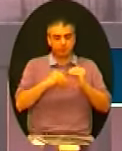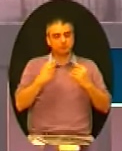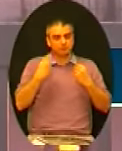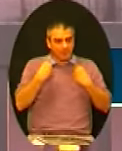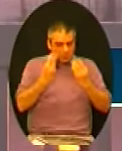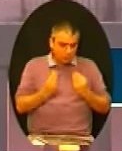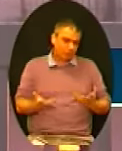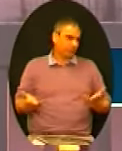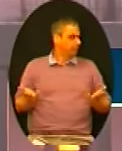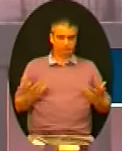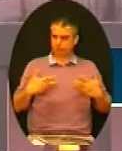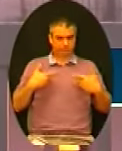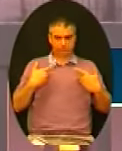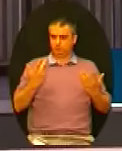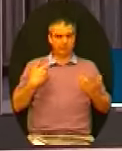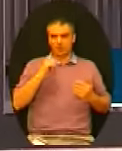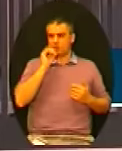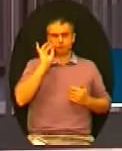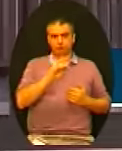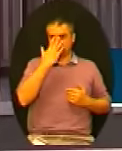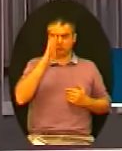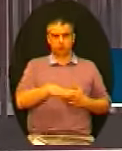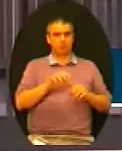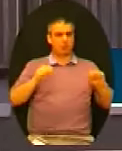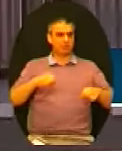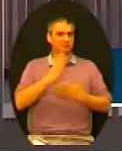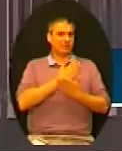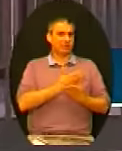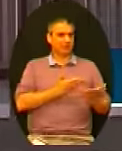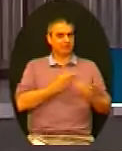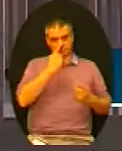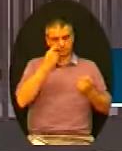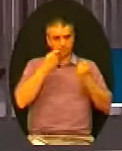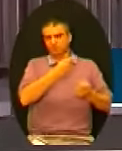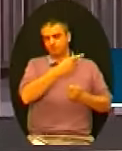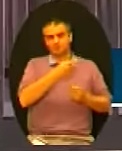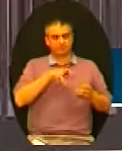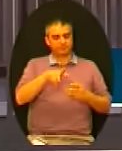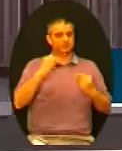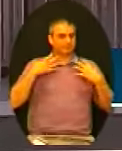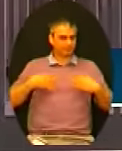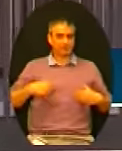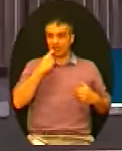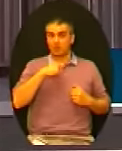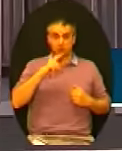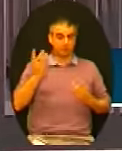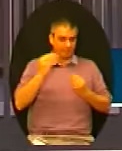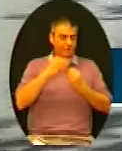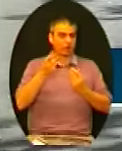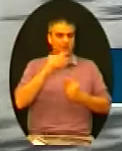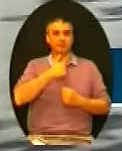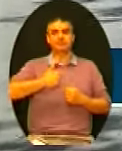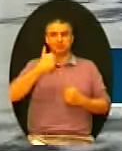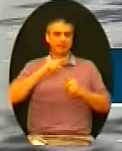איתו, אני עד רבן הייתי נגד זה שפגעו והשפילו את קצב, בכך שחייבו אותו ללכת עם מדים ועוד שאר דברים, גם